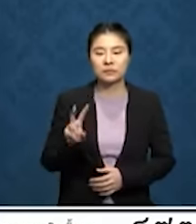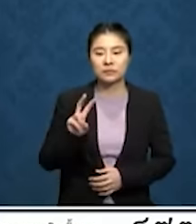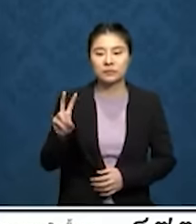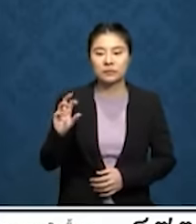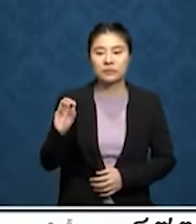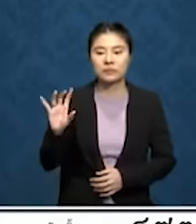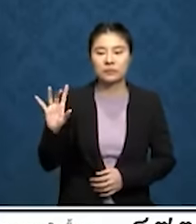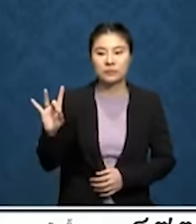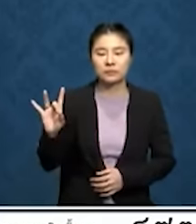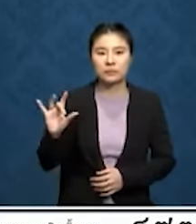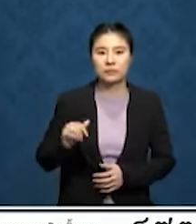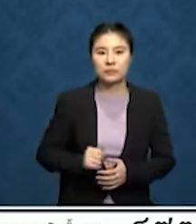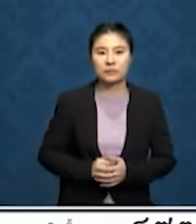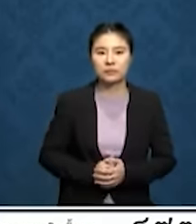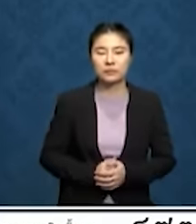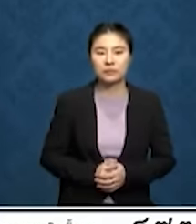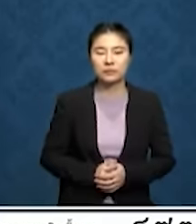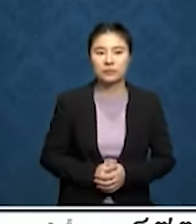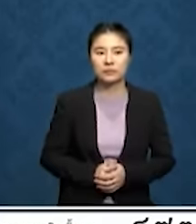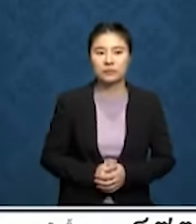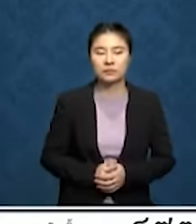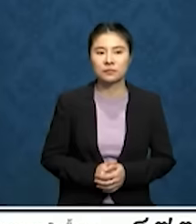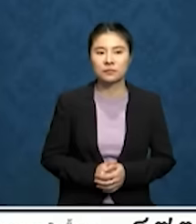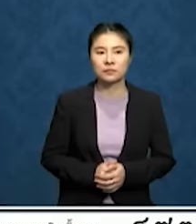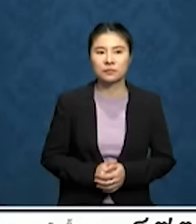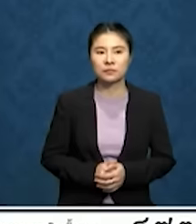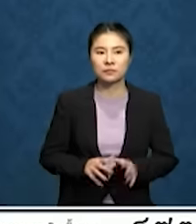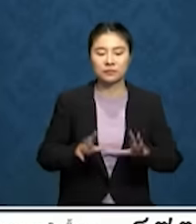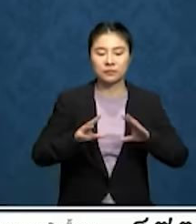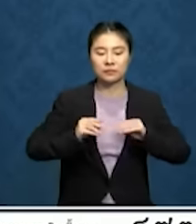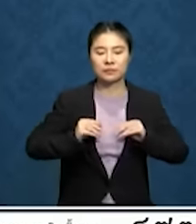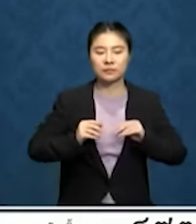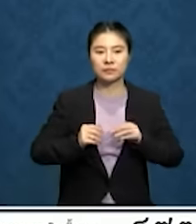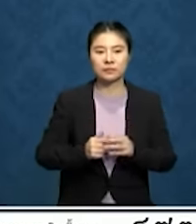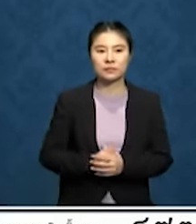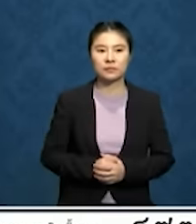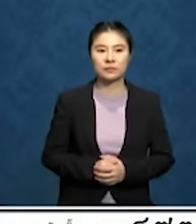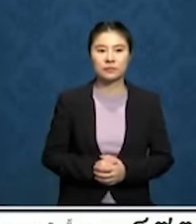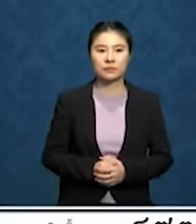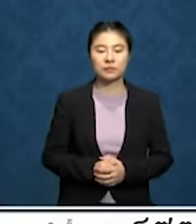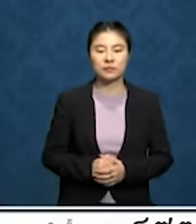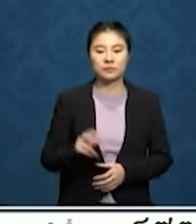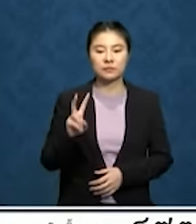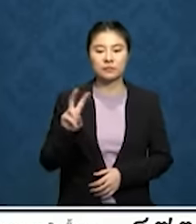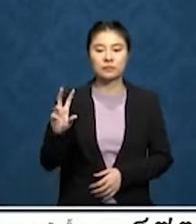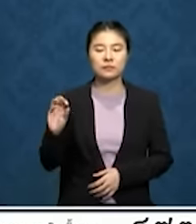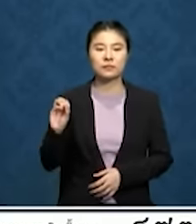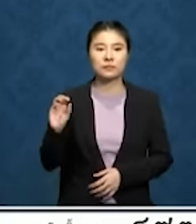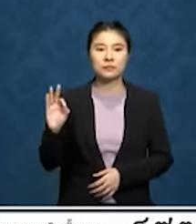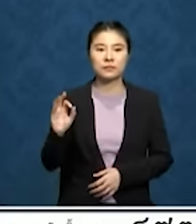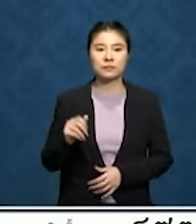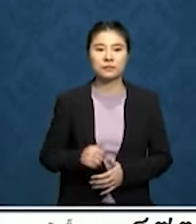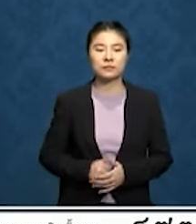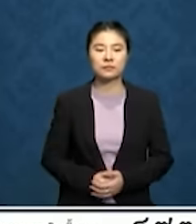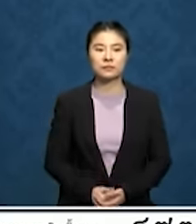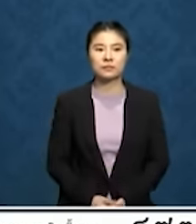208นางสาวประภาเฮงไพบูลย ์เห็นชอบค่ะ 209นางส